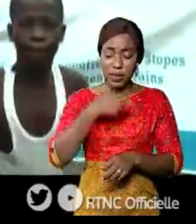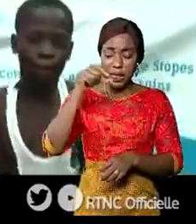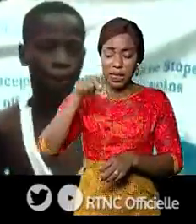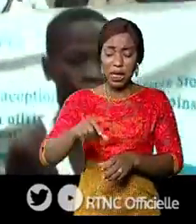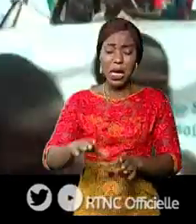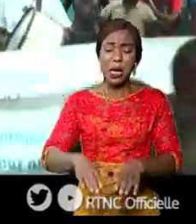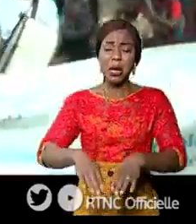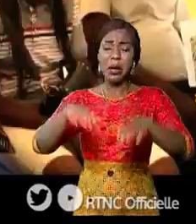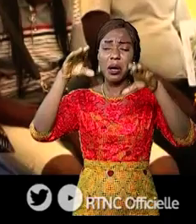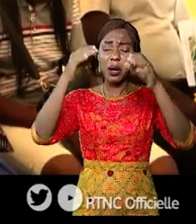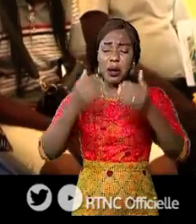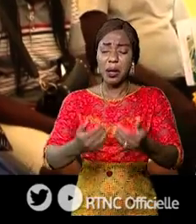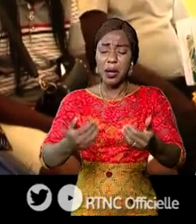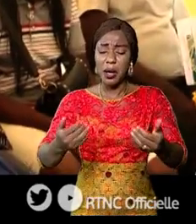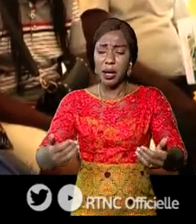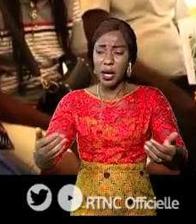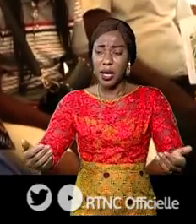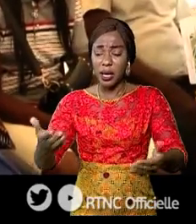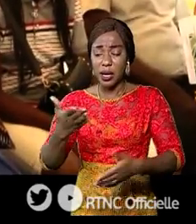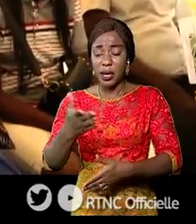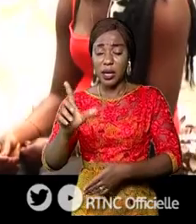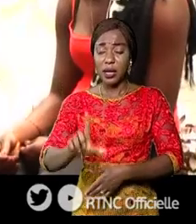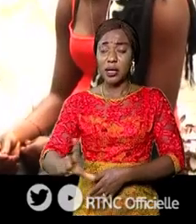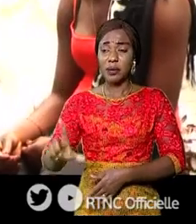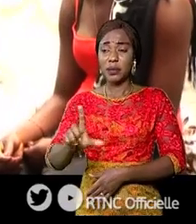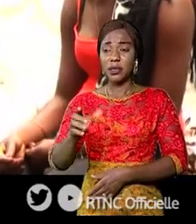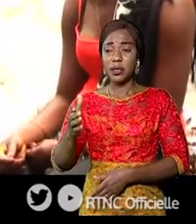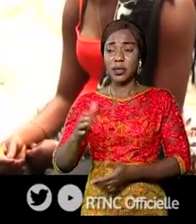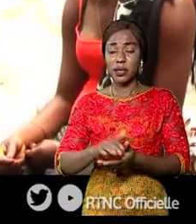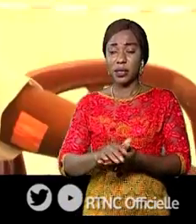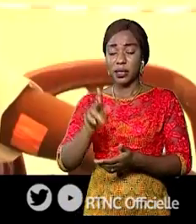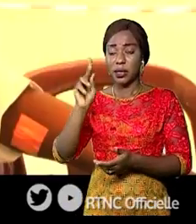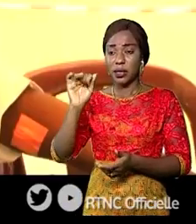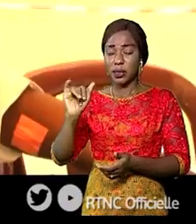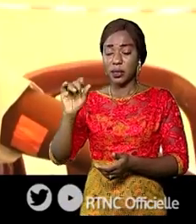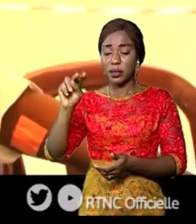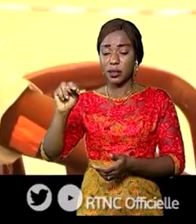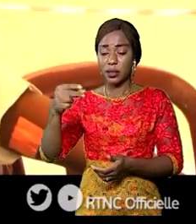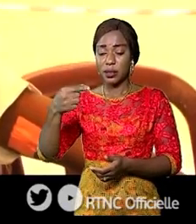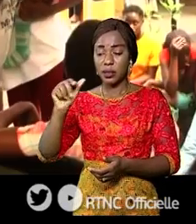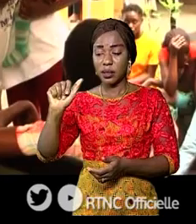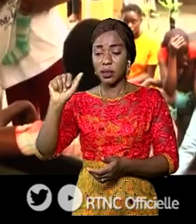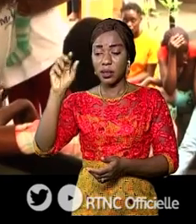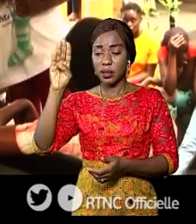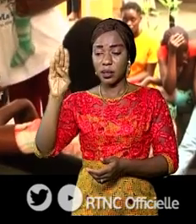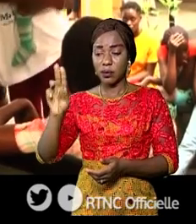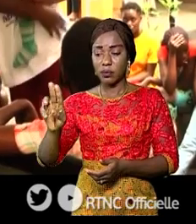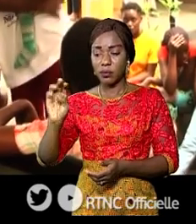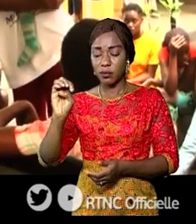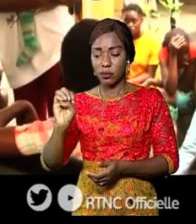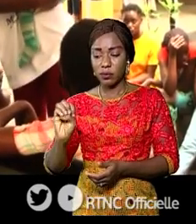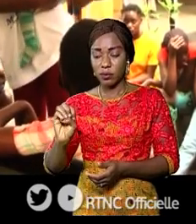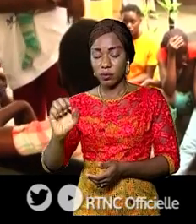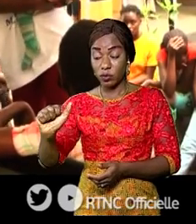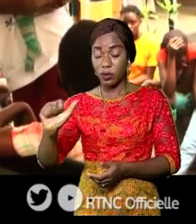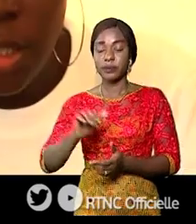plus peuplés de la capitale. Objectif, sensibiliser toutes les catégories des femmes et leur donner des informations sûres en matière de